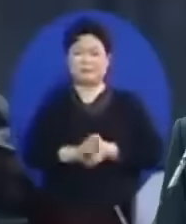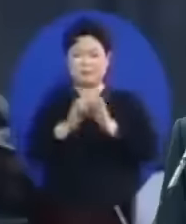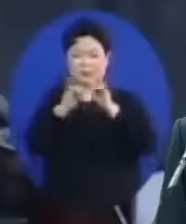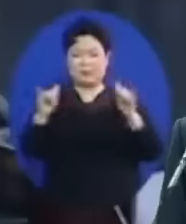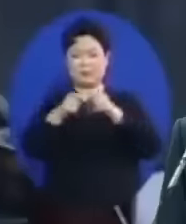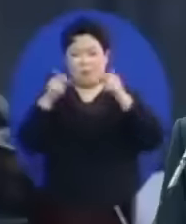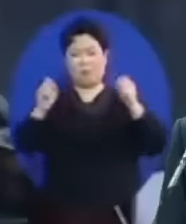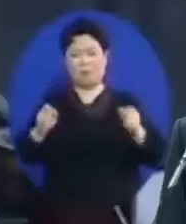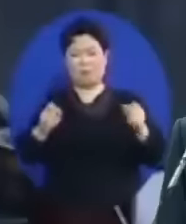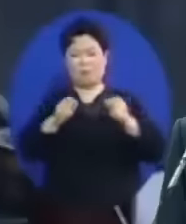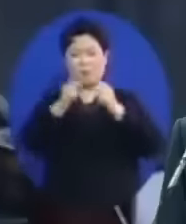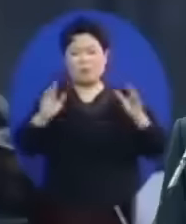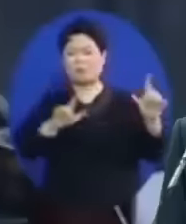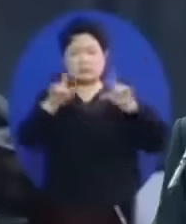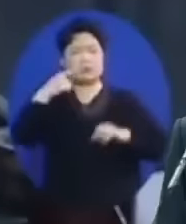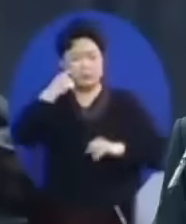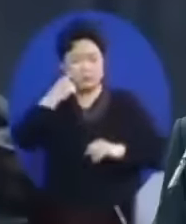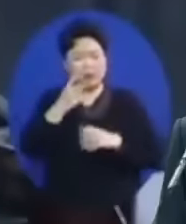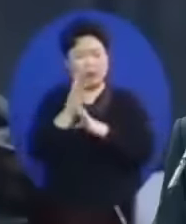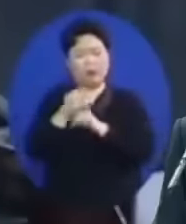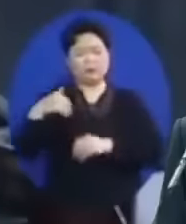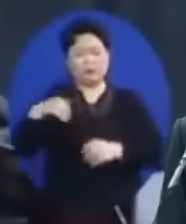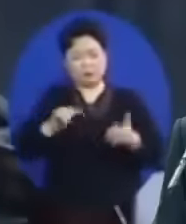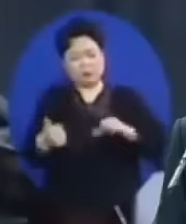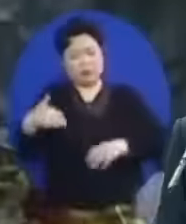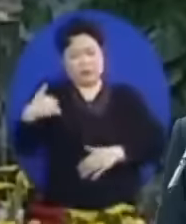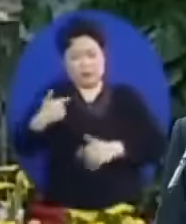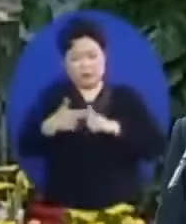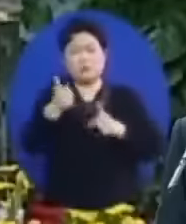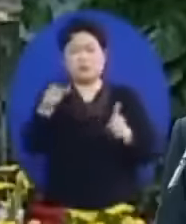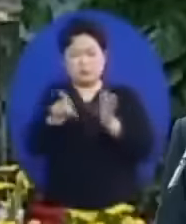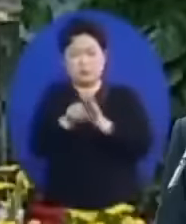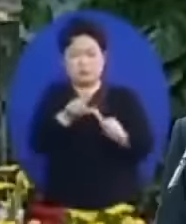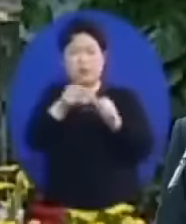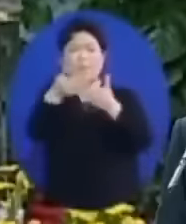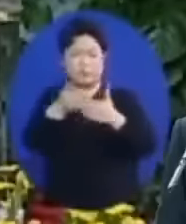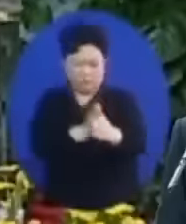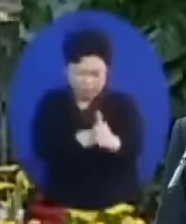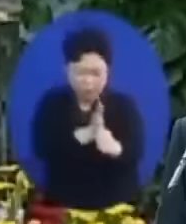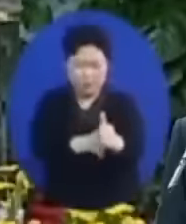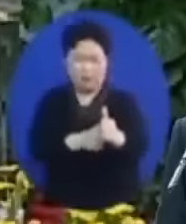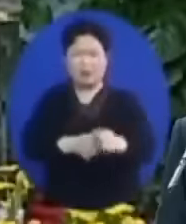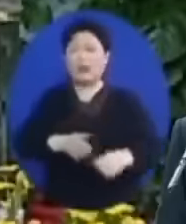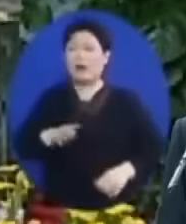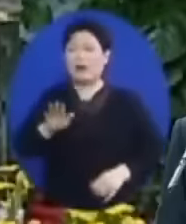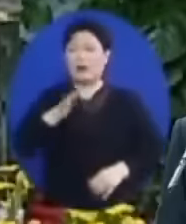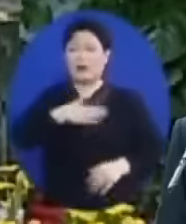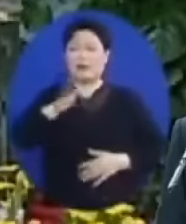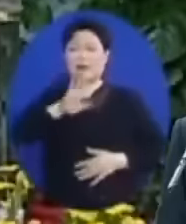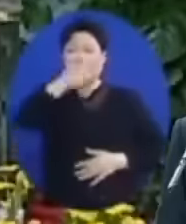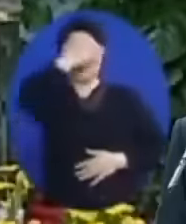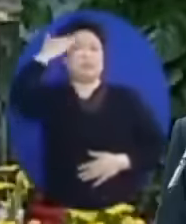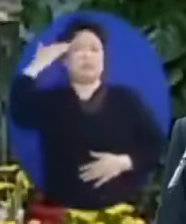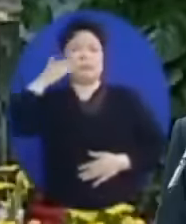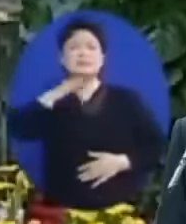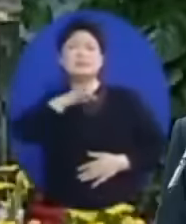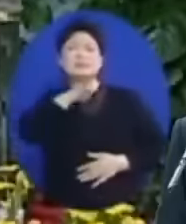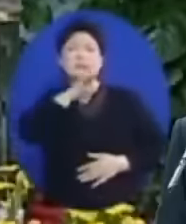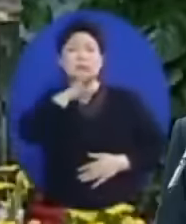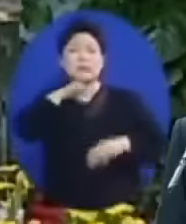사람이 오래 못 삽니다. 언제 죽을지 모르니까 그리스도를 믿고 구원을 받으십시오. 아 나는 젊은이하고 피를